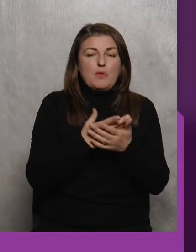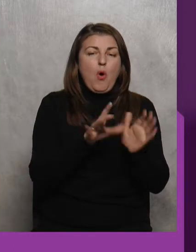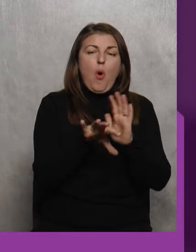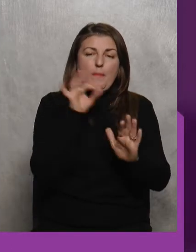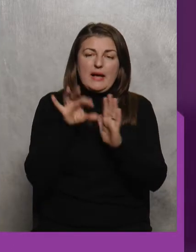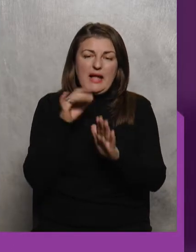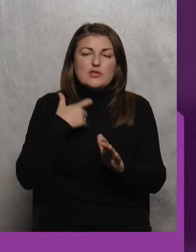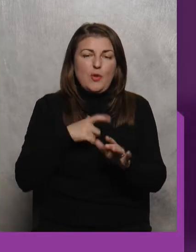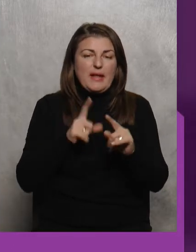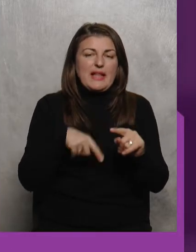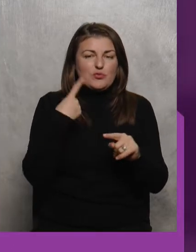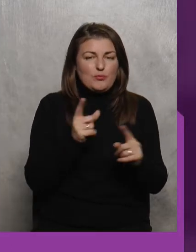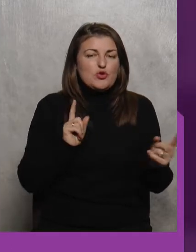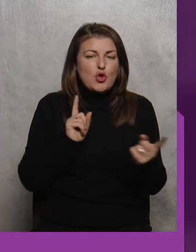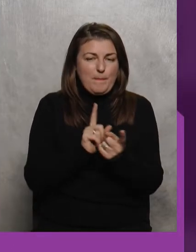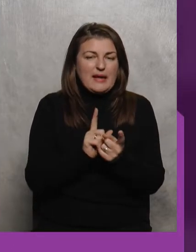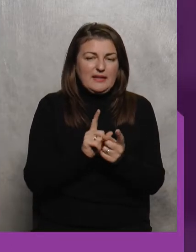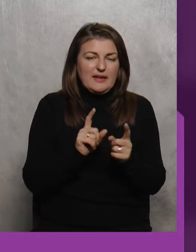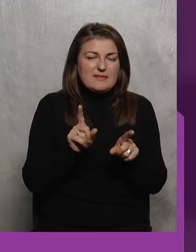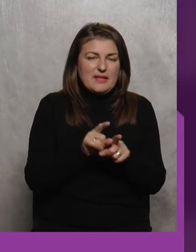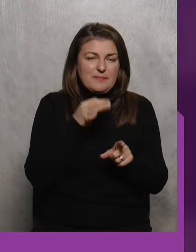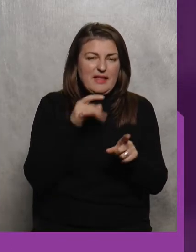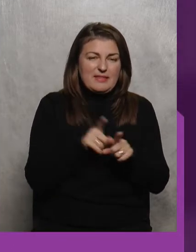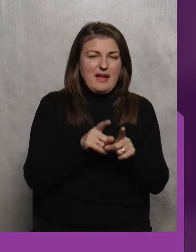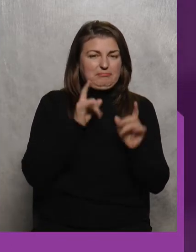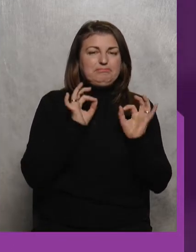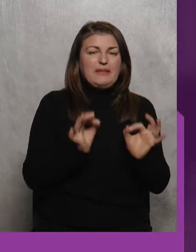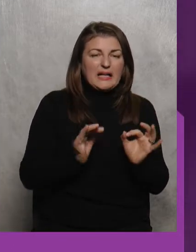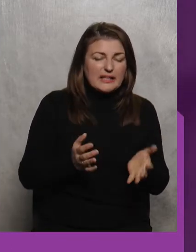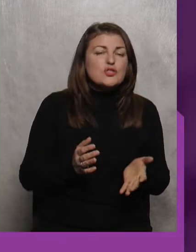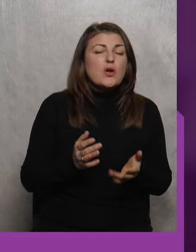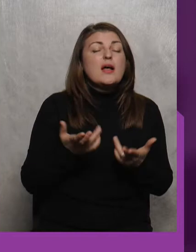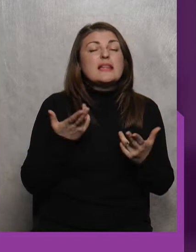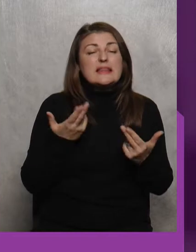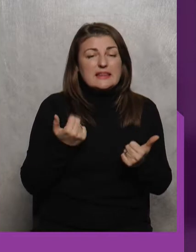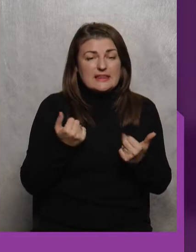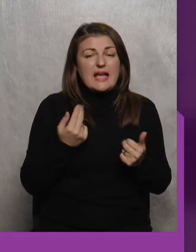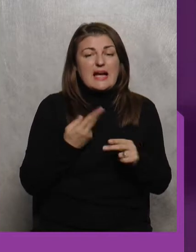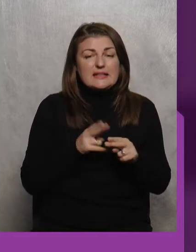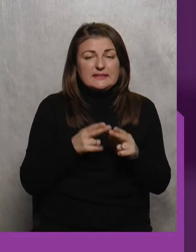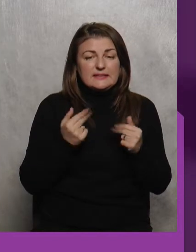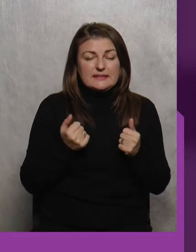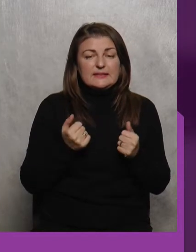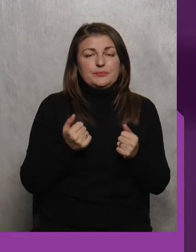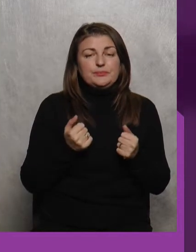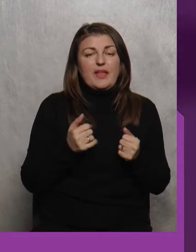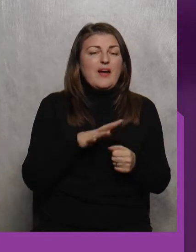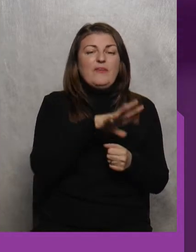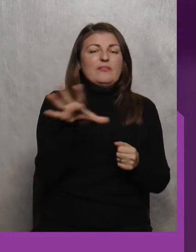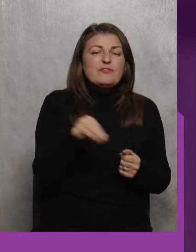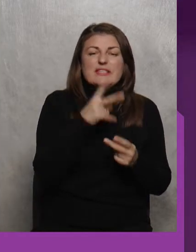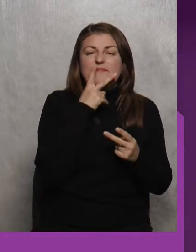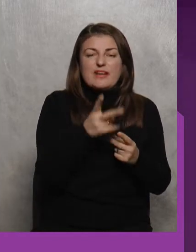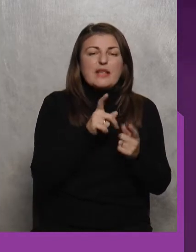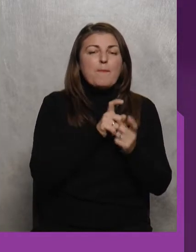обирати собі наступного суперника, ну скажімо так, тактично? Тактично, так, це як і всі види